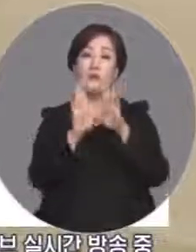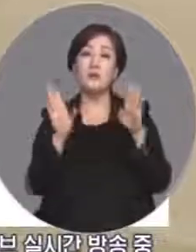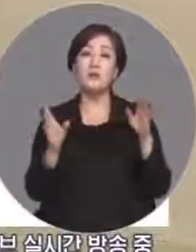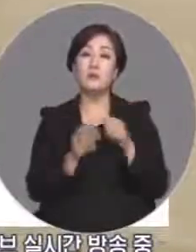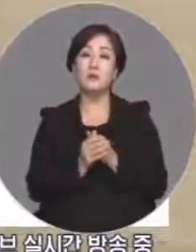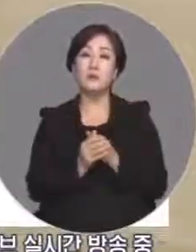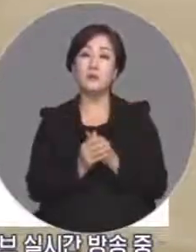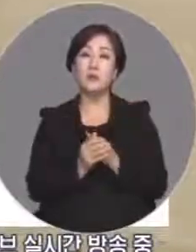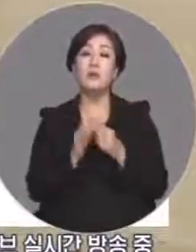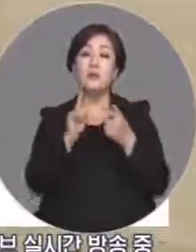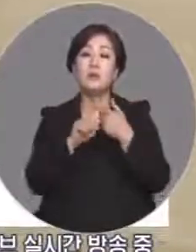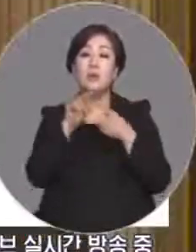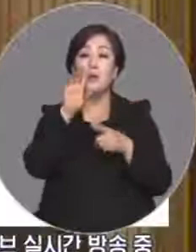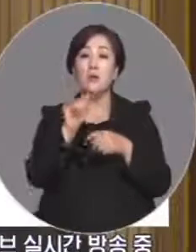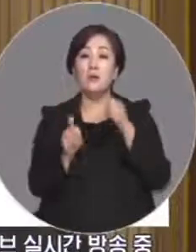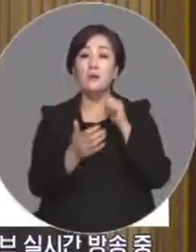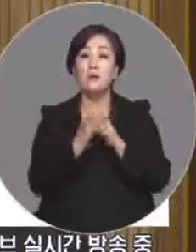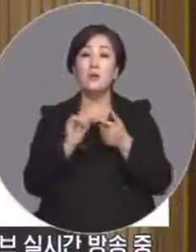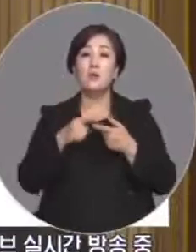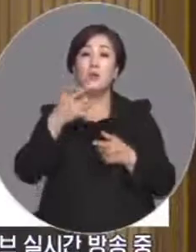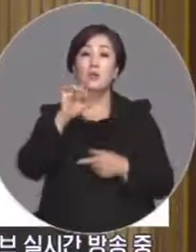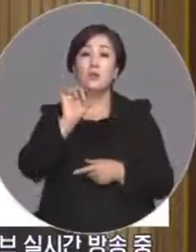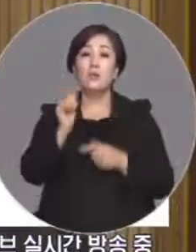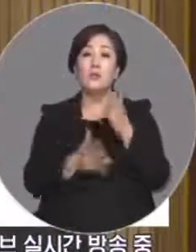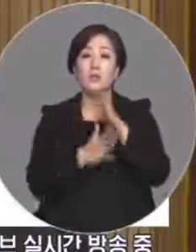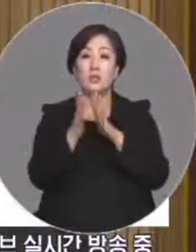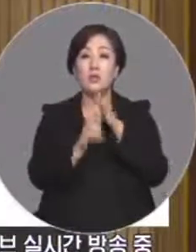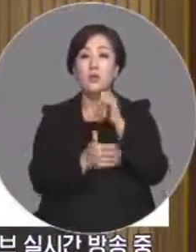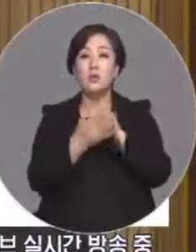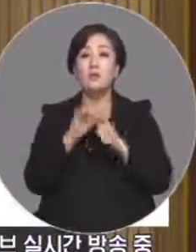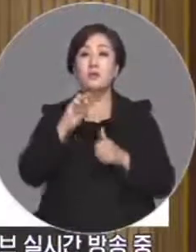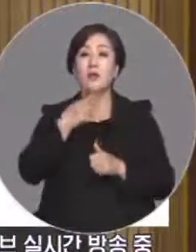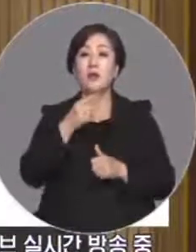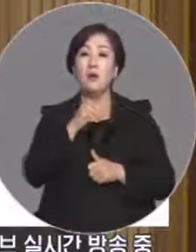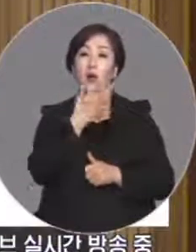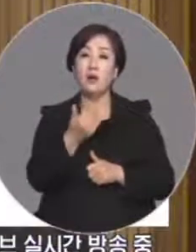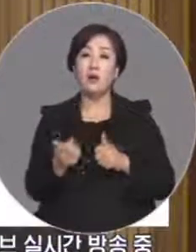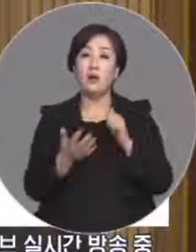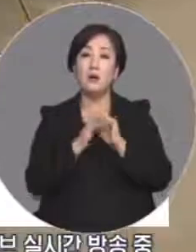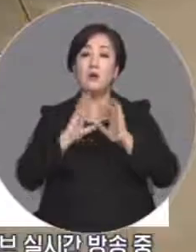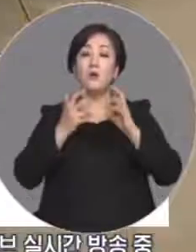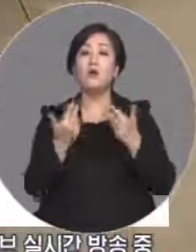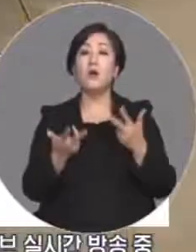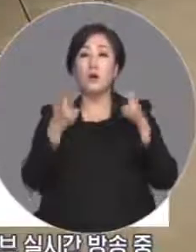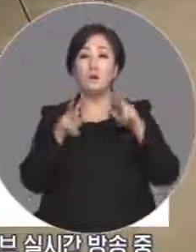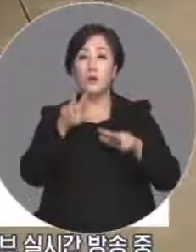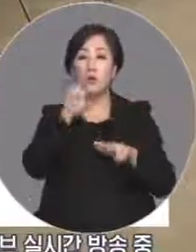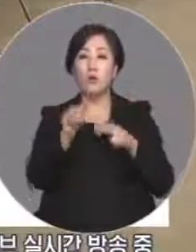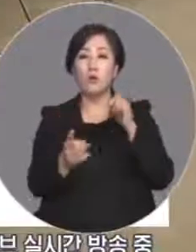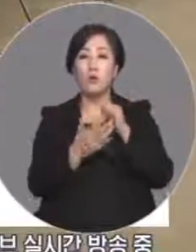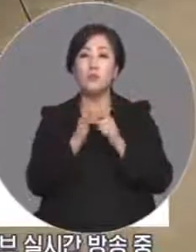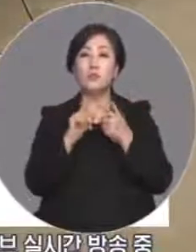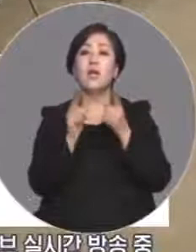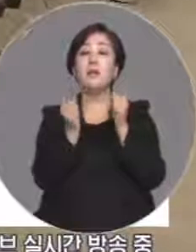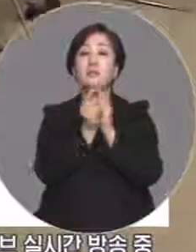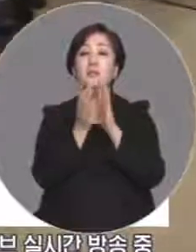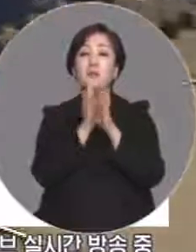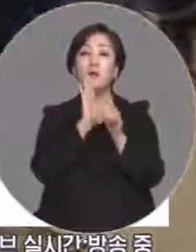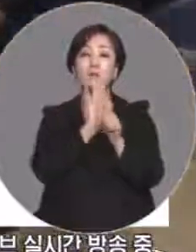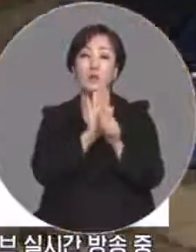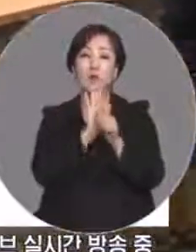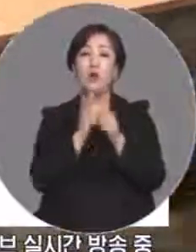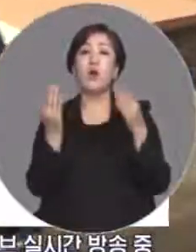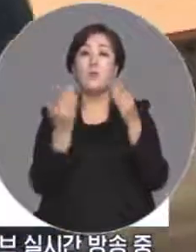열렸습니다. 이 자리에서는 장윤호 시의원과 태화강 국가정원 친구들이 국내 정원산업의 진흥과